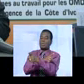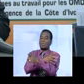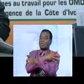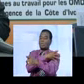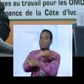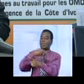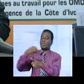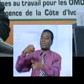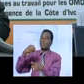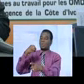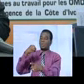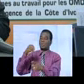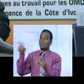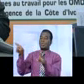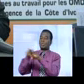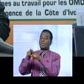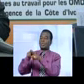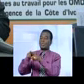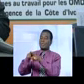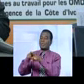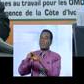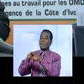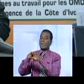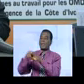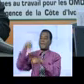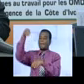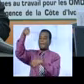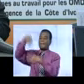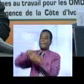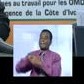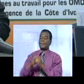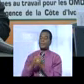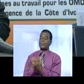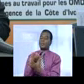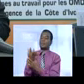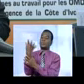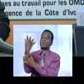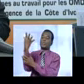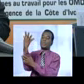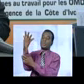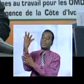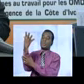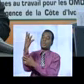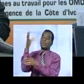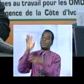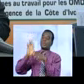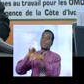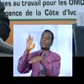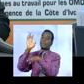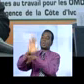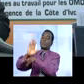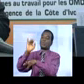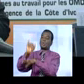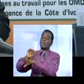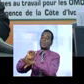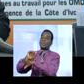et conséquemment dans l'émergence de la Côte d'Ivoire